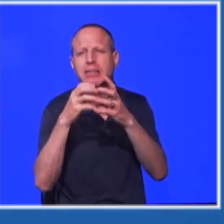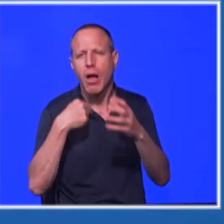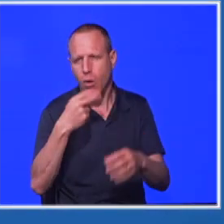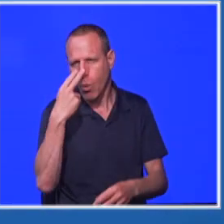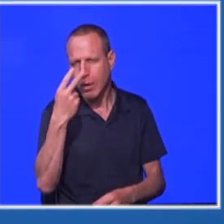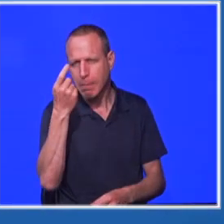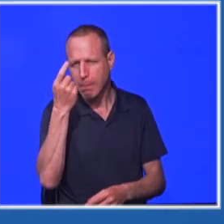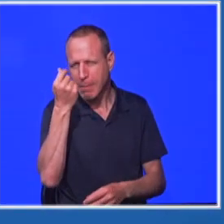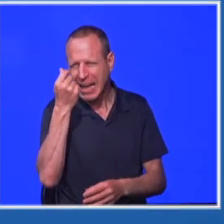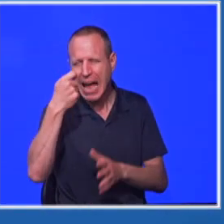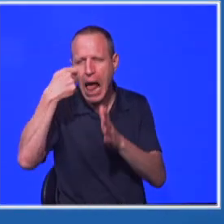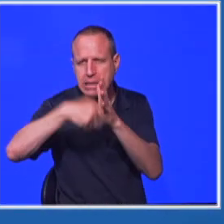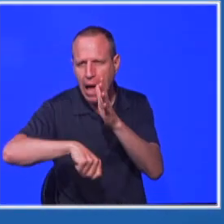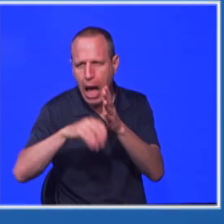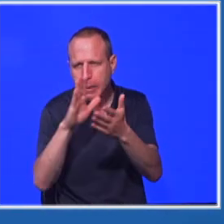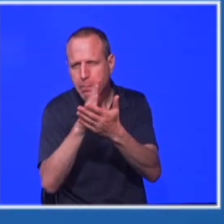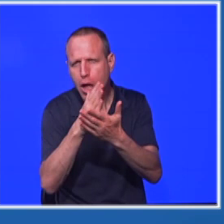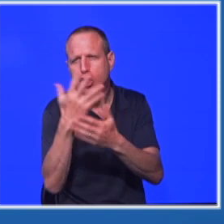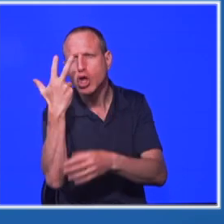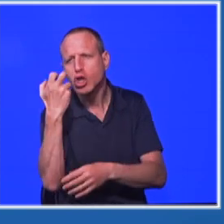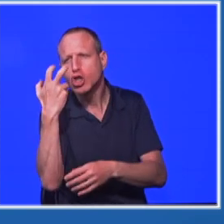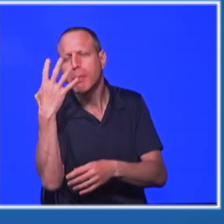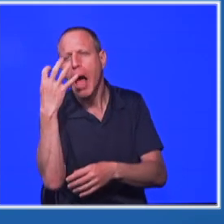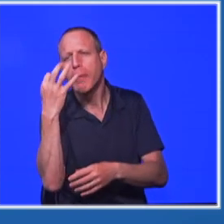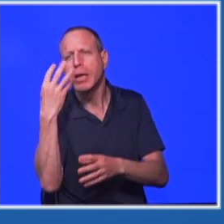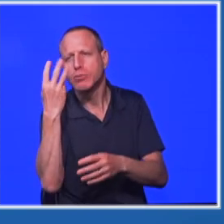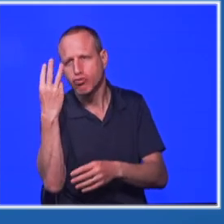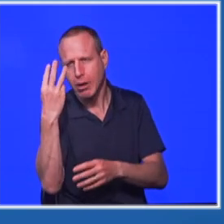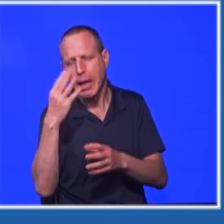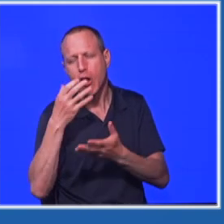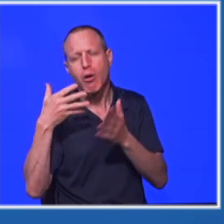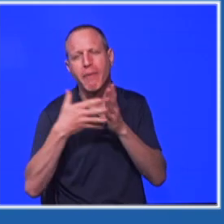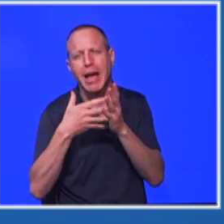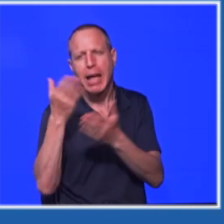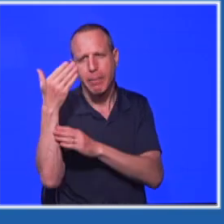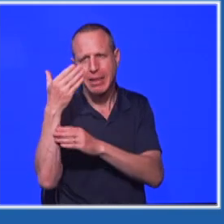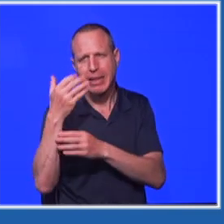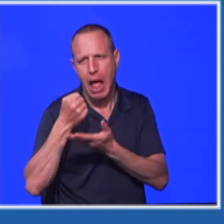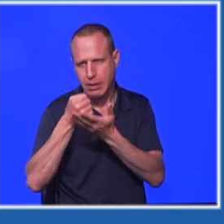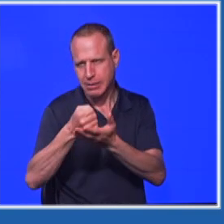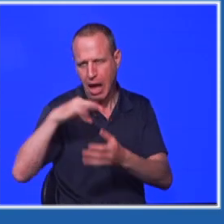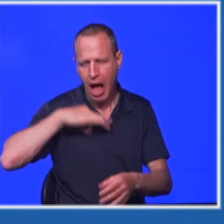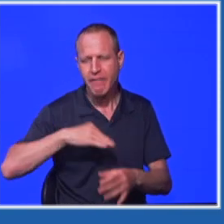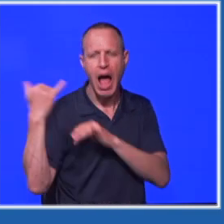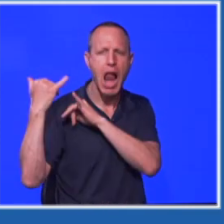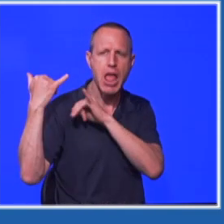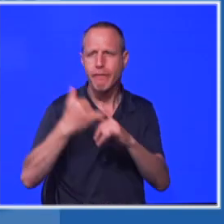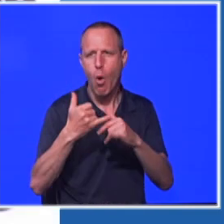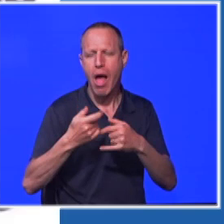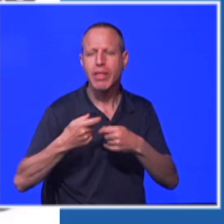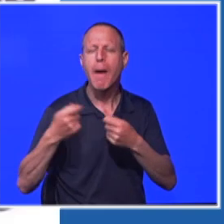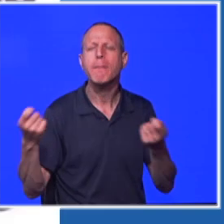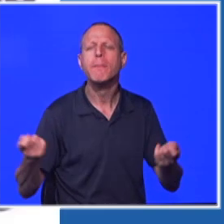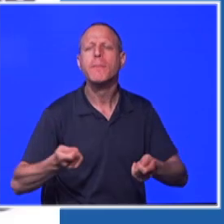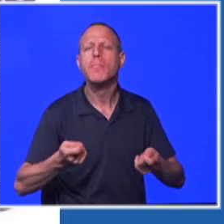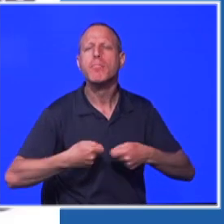שמתוך מחיר לצרכן, של בין 30 ל-40 שקלים, לפי מה שמבקר המדינה הציג, הרווח ליבואן ולמשווקים